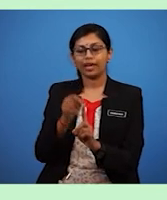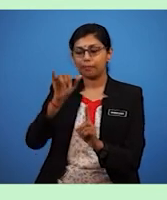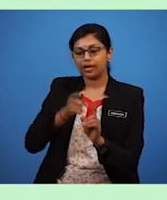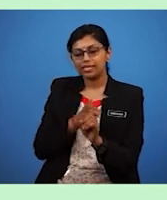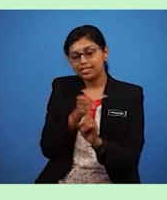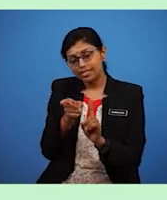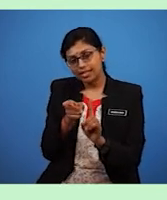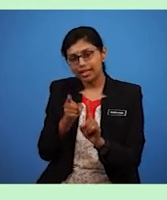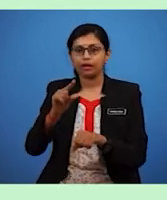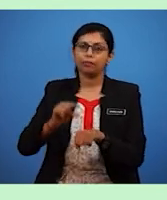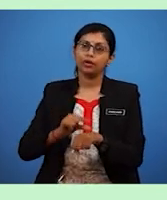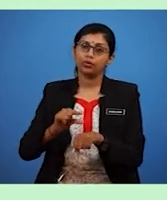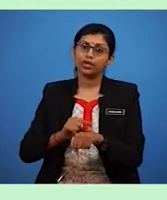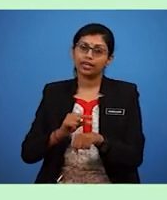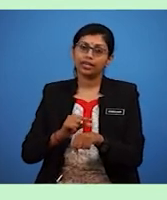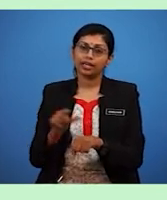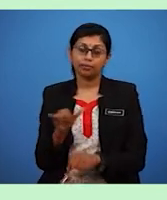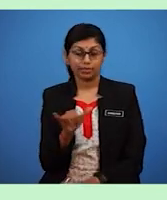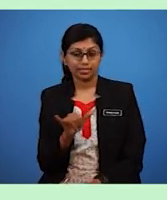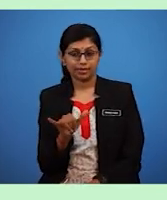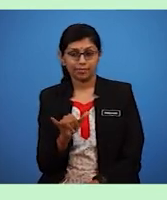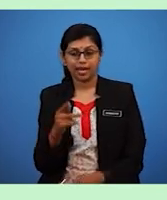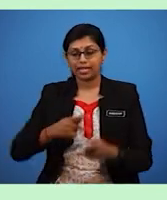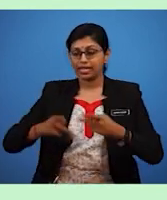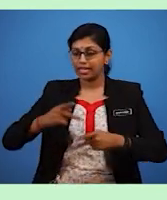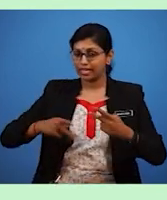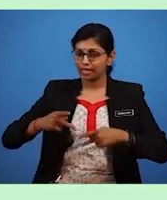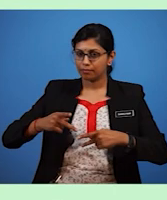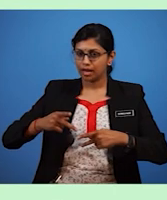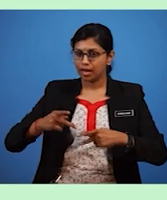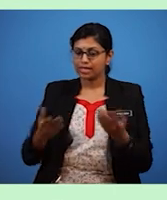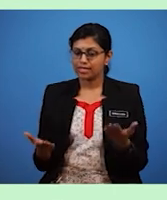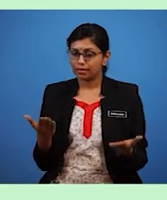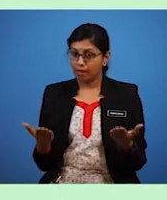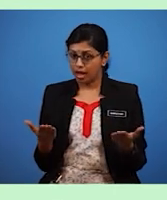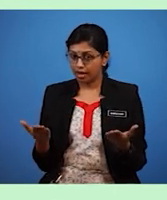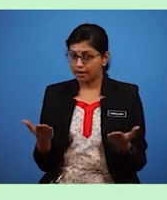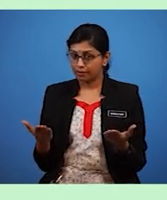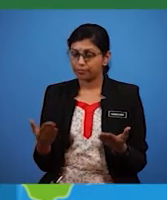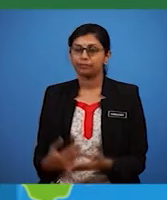disesarkan menggunakan persamaan kimia seimbang.